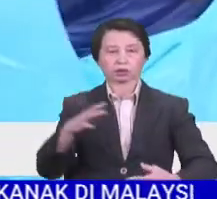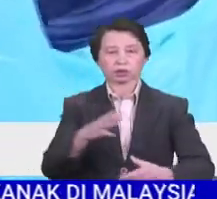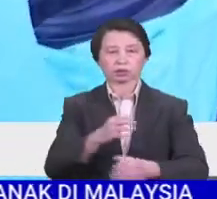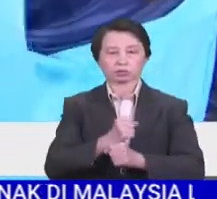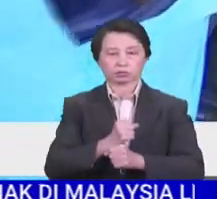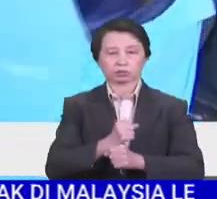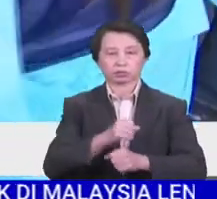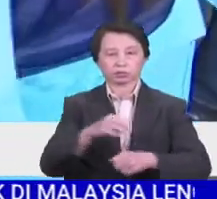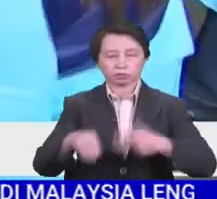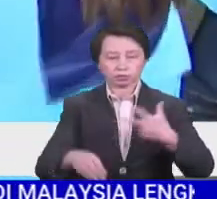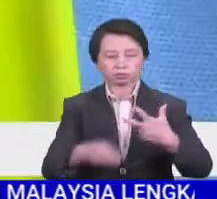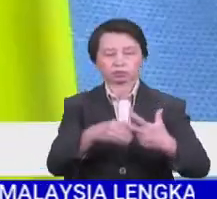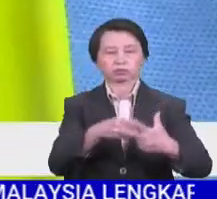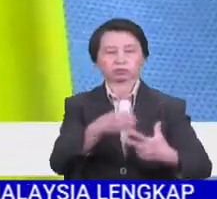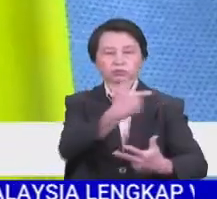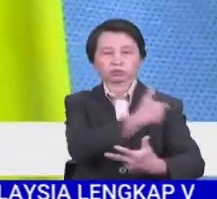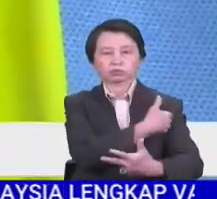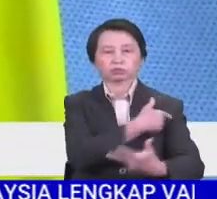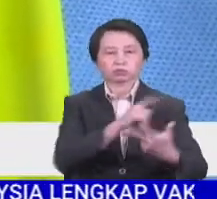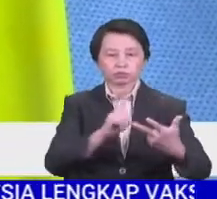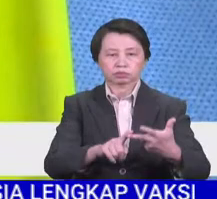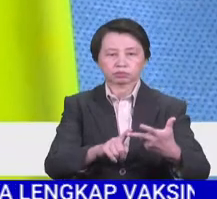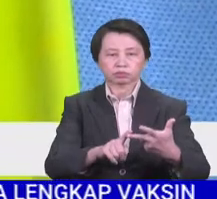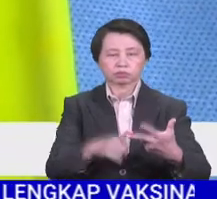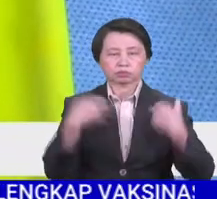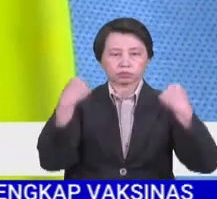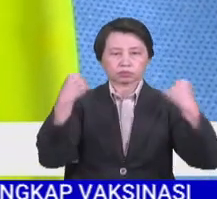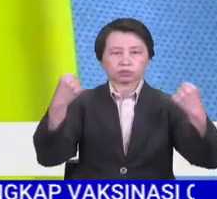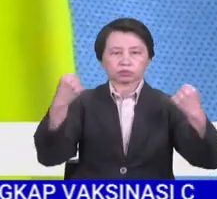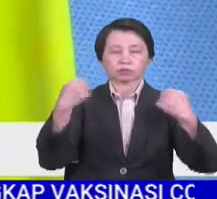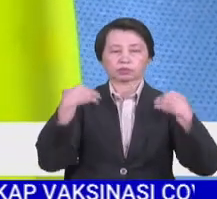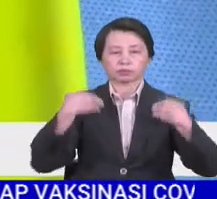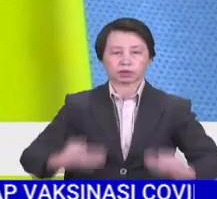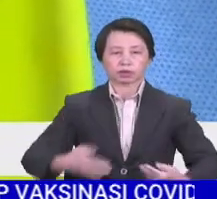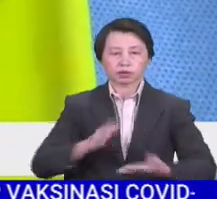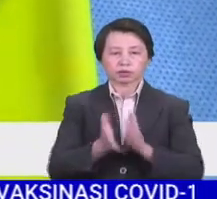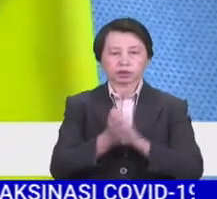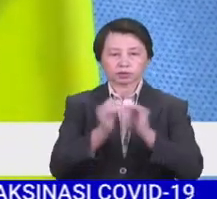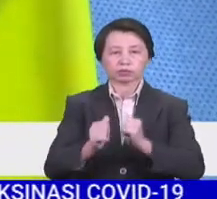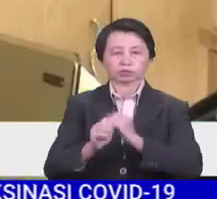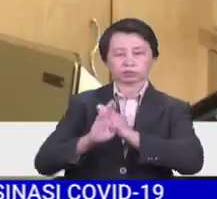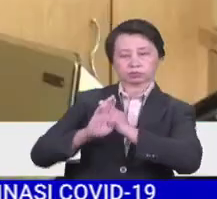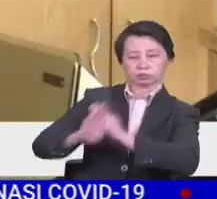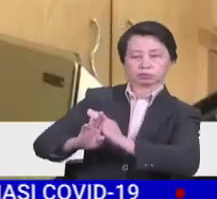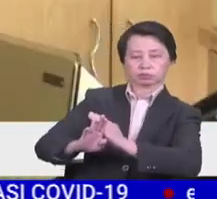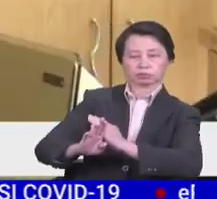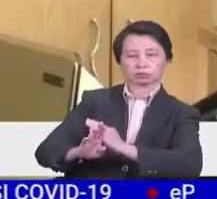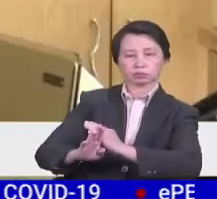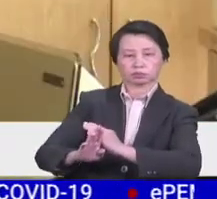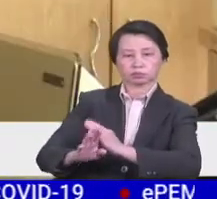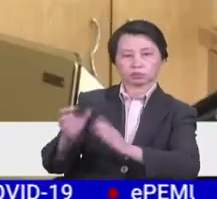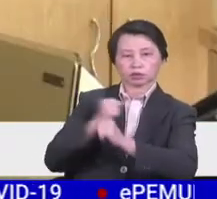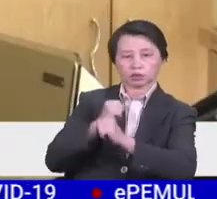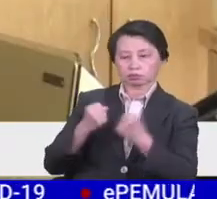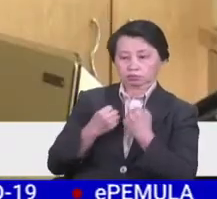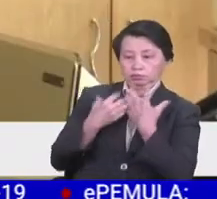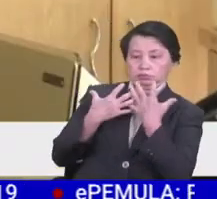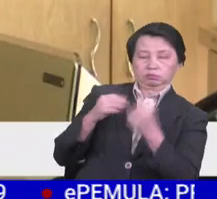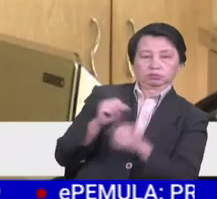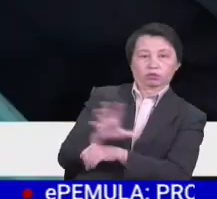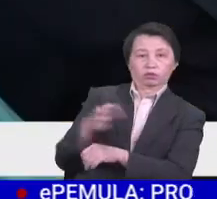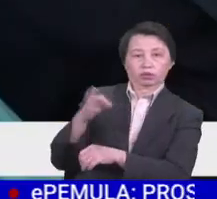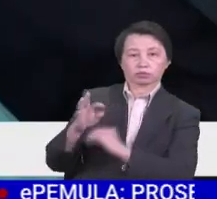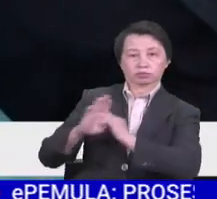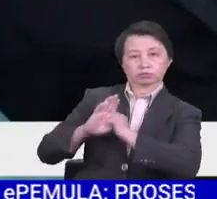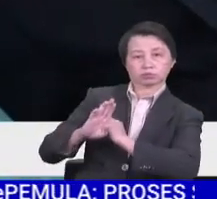menyuntikkan balik untuk meningkatkan balik imuniti badan kita so dengan itu kita boleh mencegah daripada mendapat jangkitan covid-19